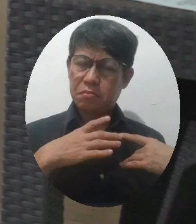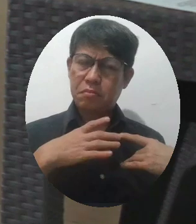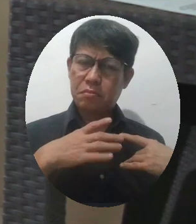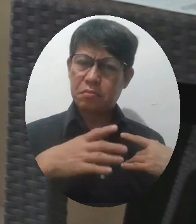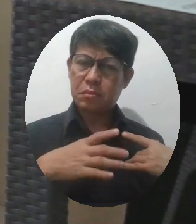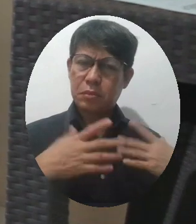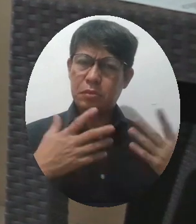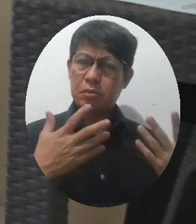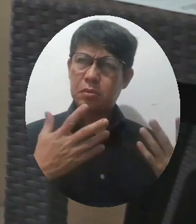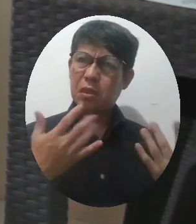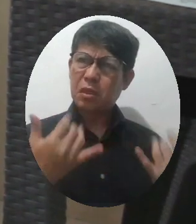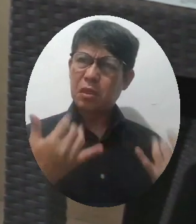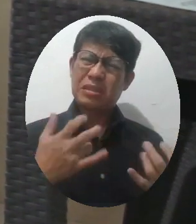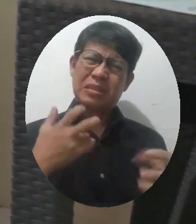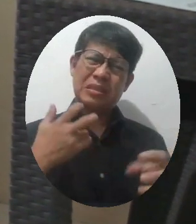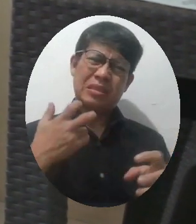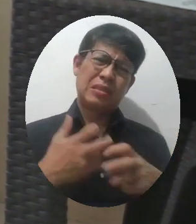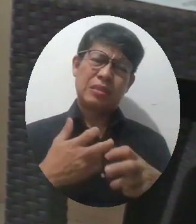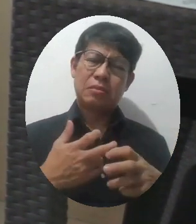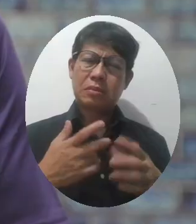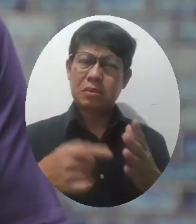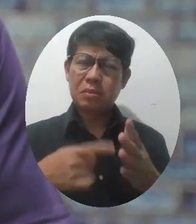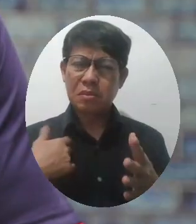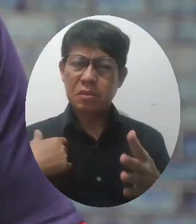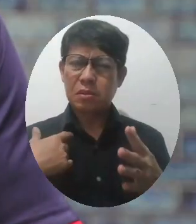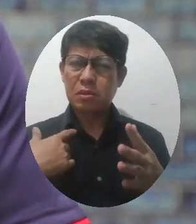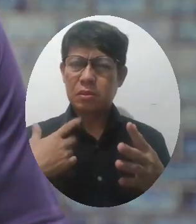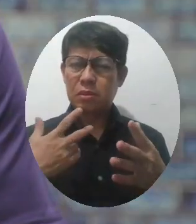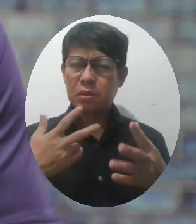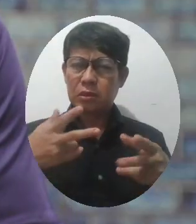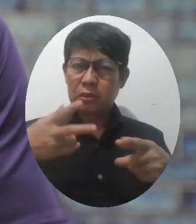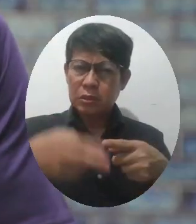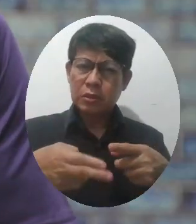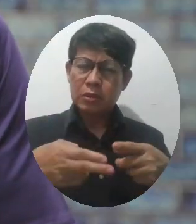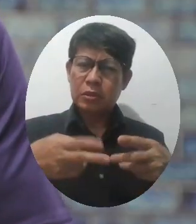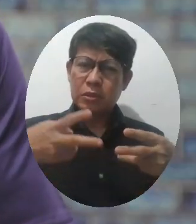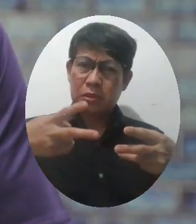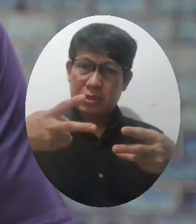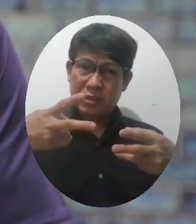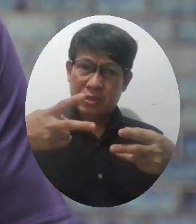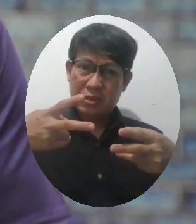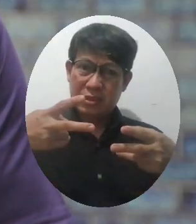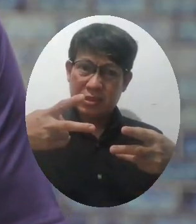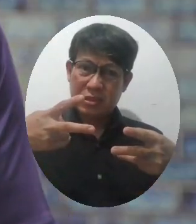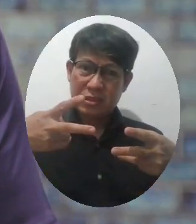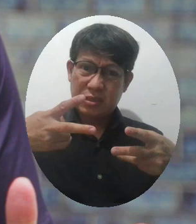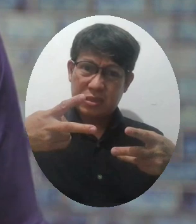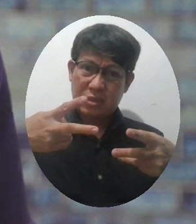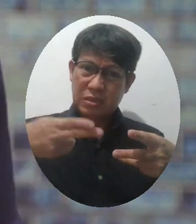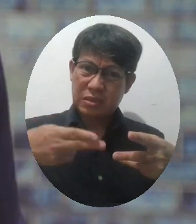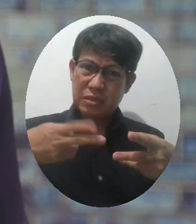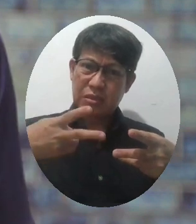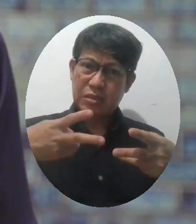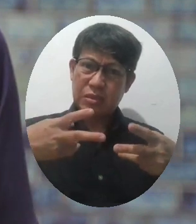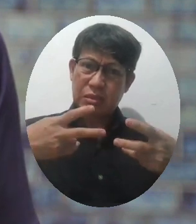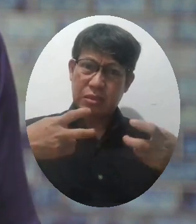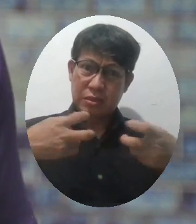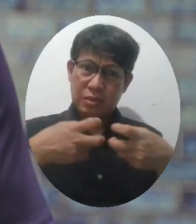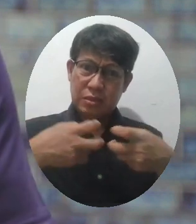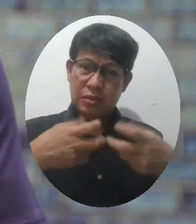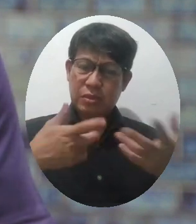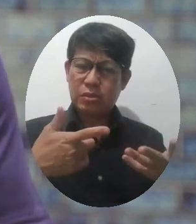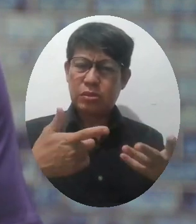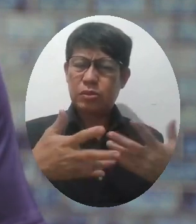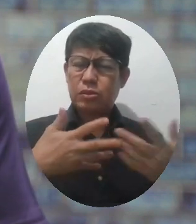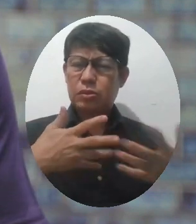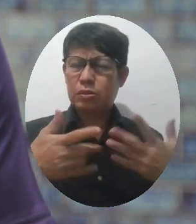kuryente. Ayon kay Magdalene, maayos naman ang kalagayan ng buhay nila noon. Kaya bibigay nila ang mga